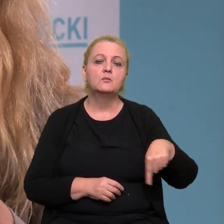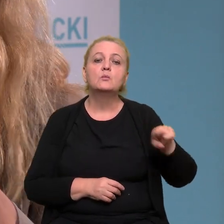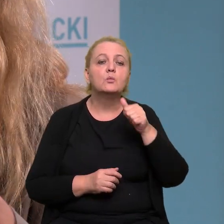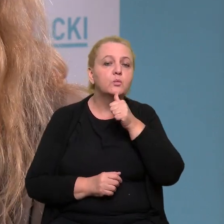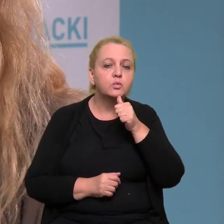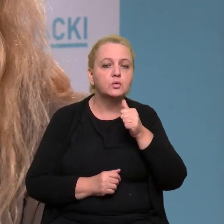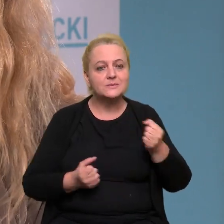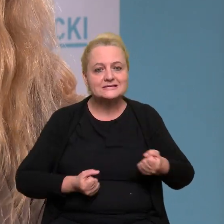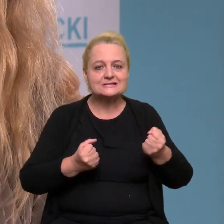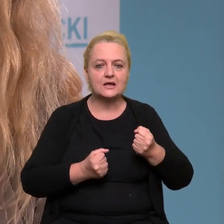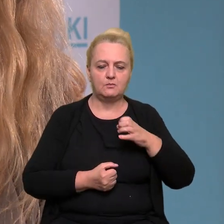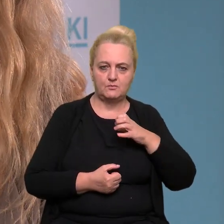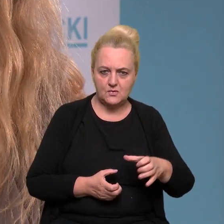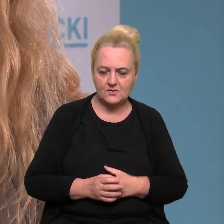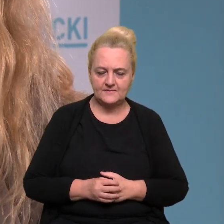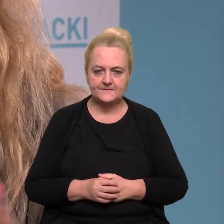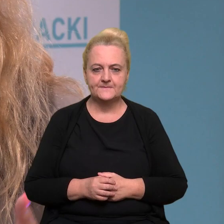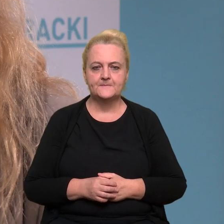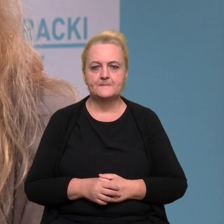się wzbogacić.